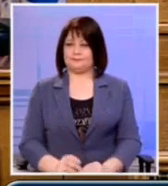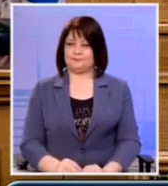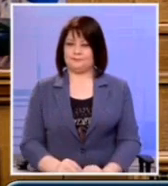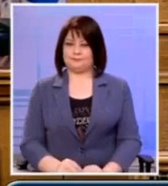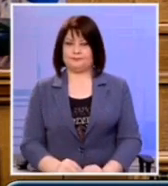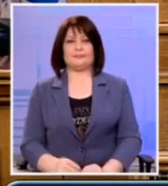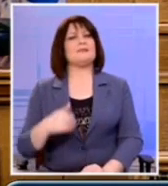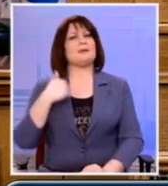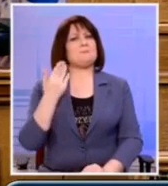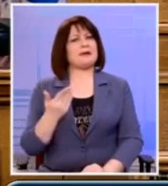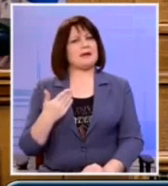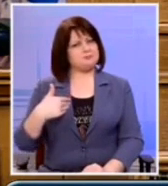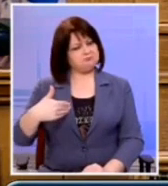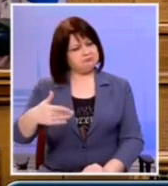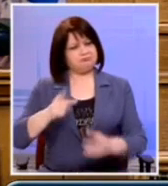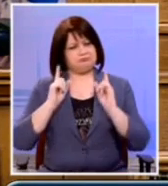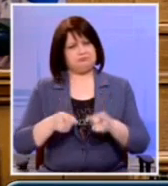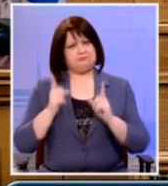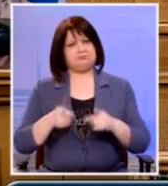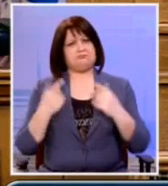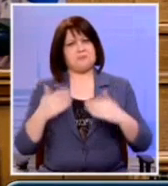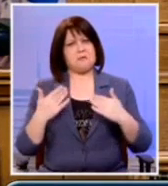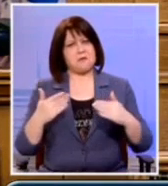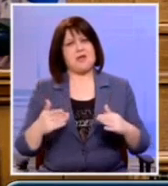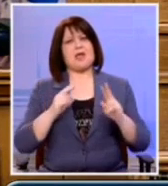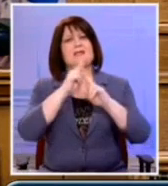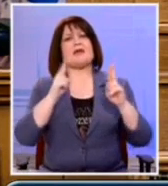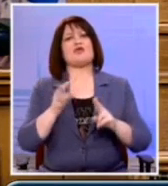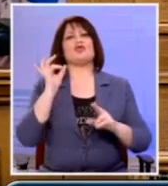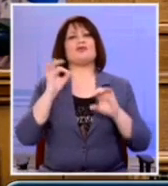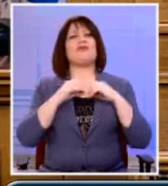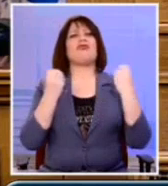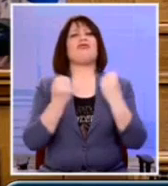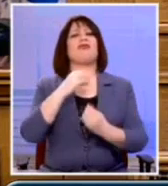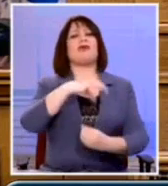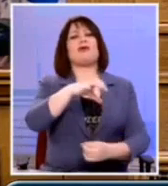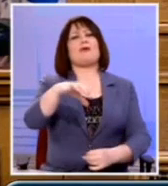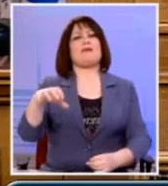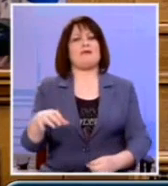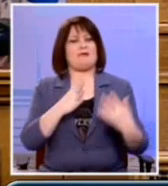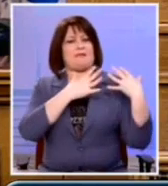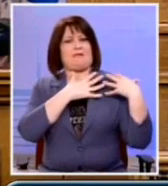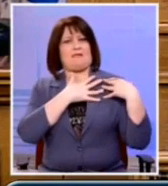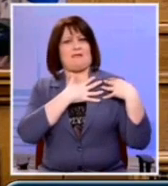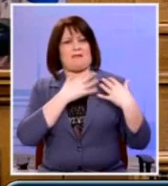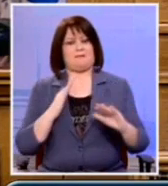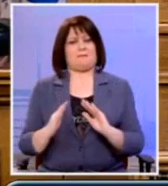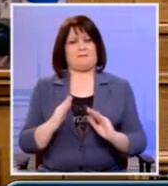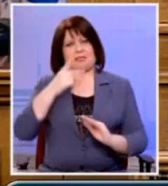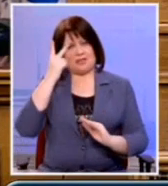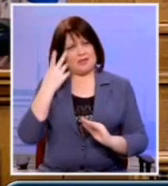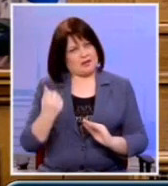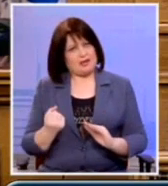Ακολούθησαν και άλλες αποφάσεις διεθνών φόρα με αρμοδιότητα στην προστασία